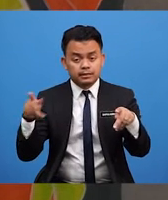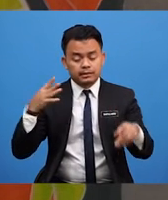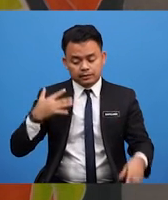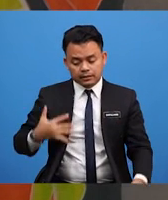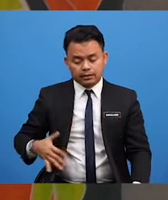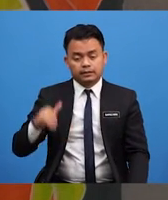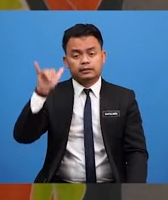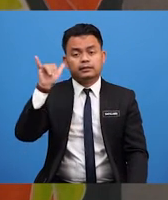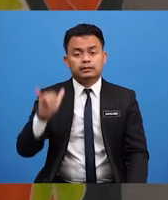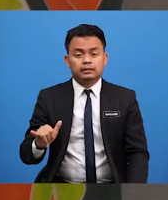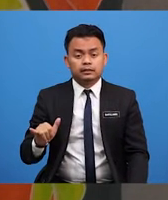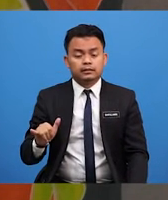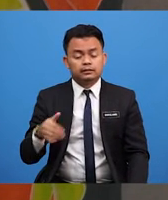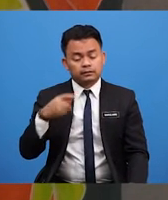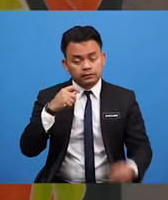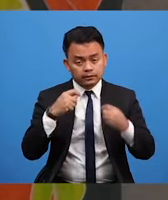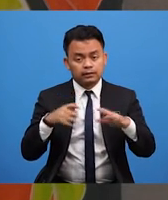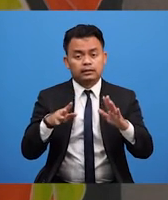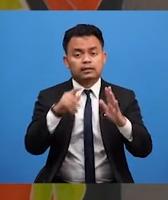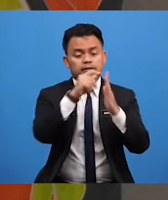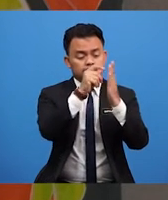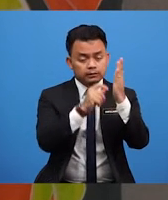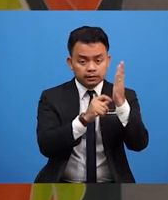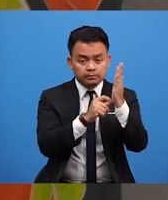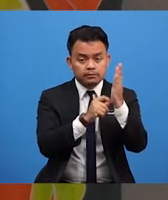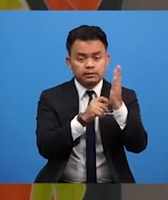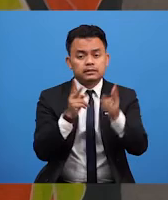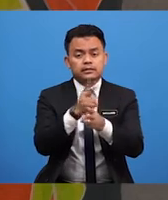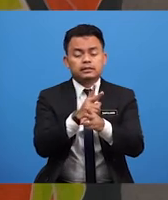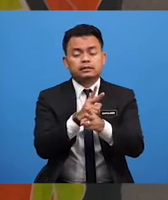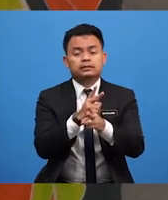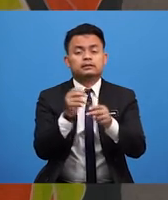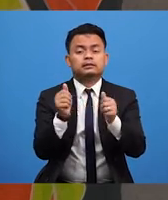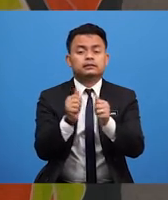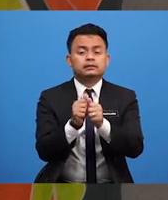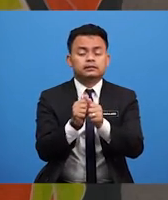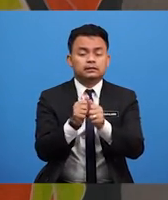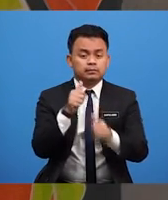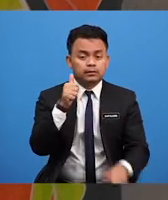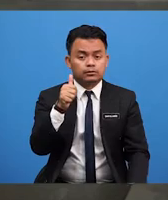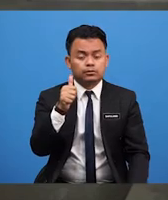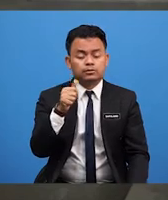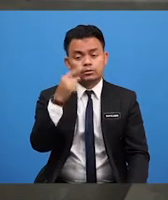telah diterap dijaga dengan elok untuk mengekalkan lilin daripada patah.